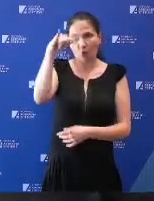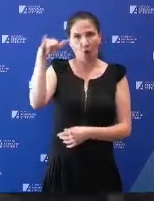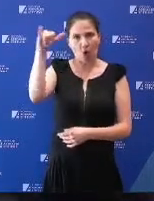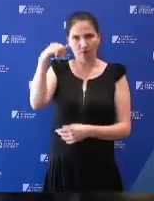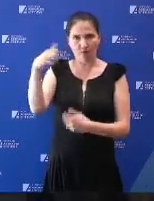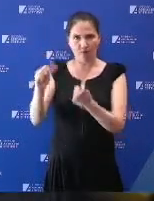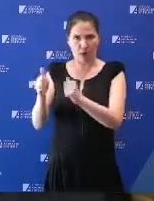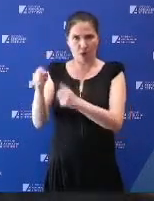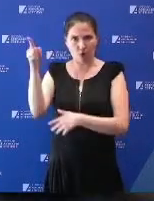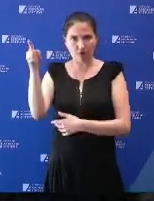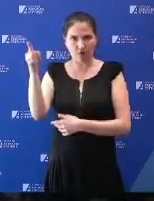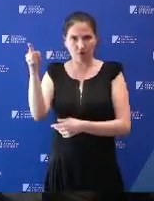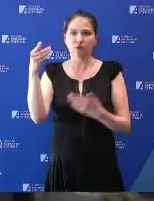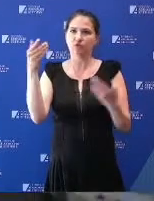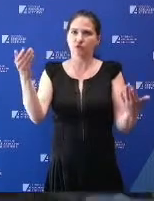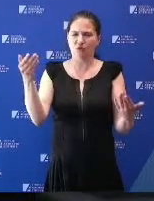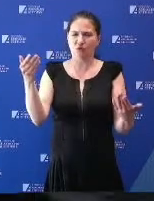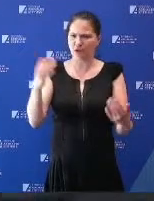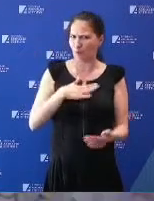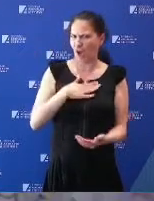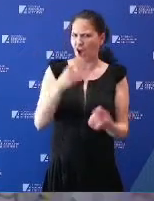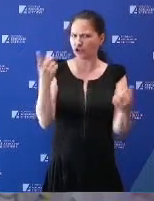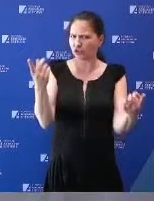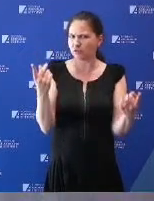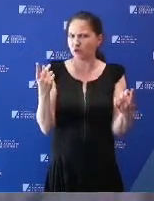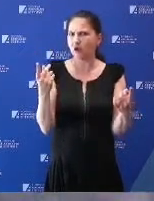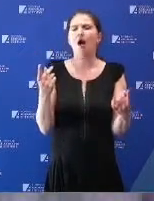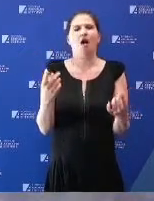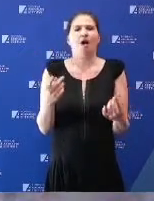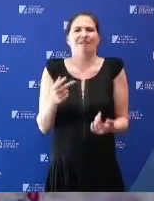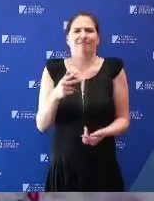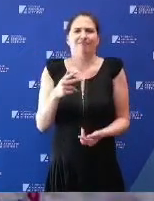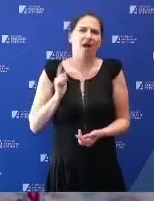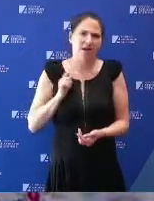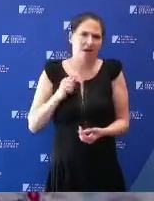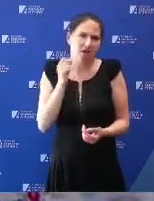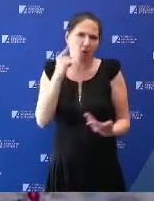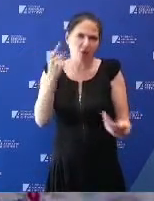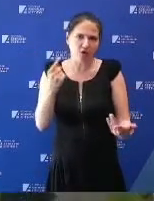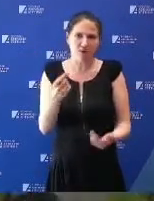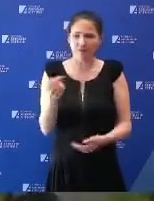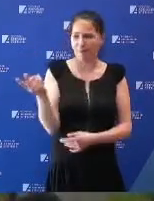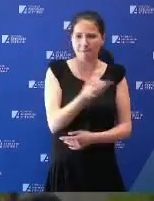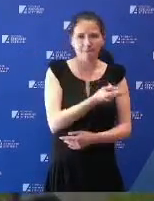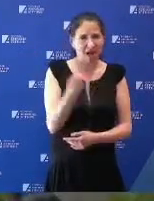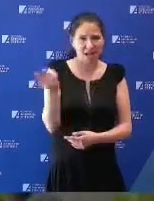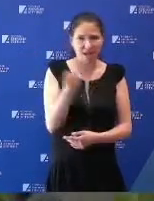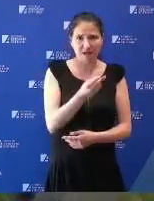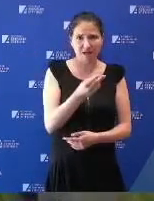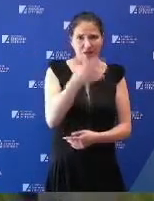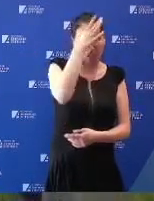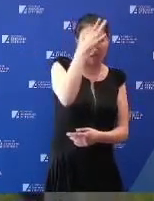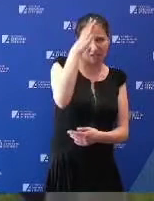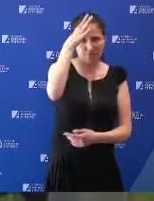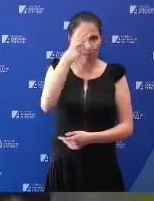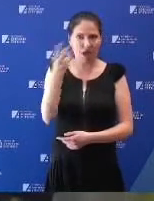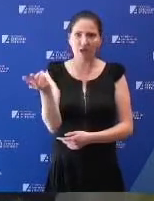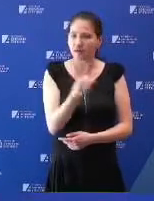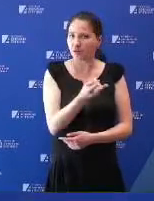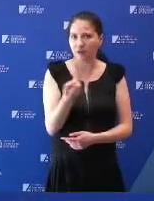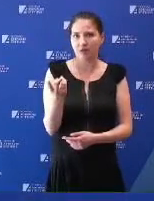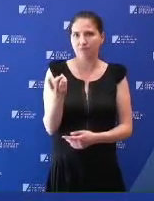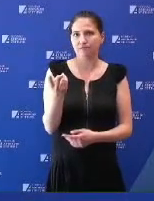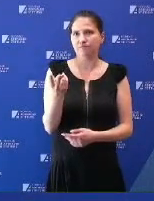abgebildet. Das mag zunächst überraschend klingen, ist aber im Nachhinein völlig logisch, wenn wir sehen, dass beide Experten